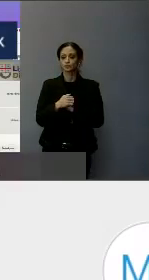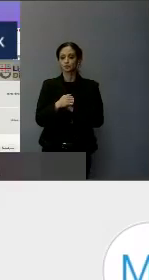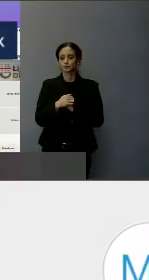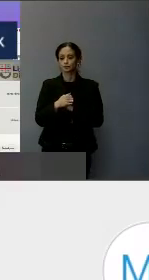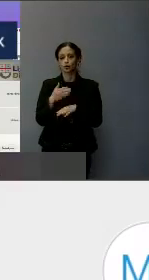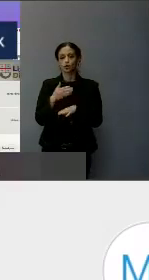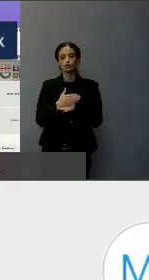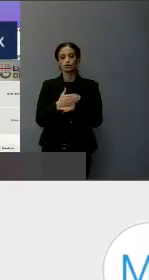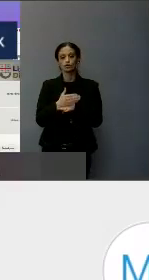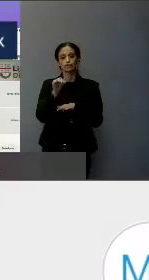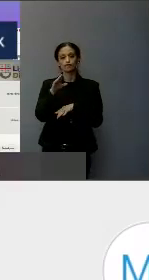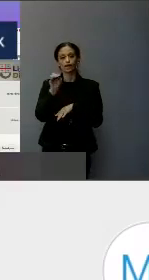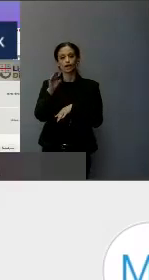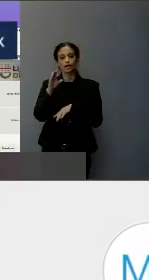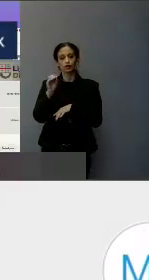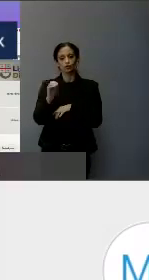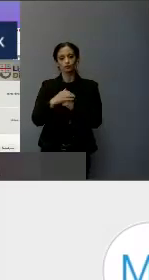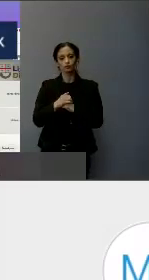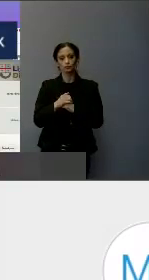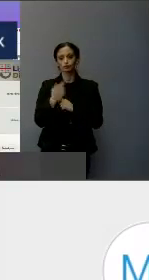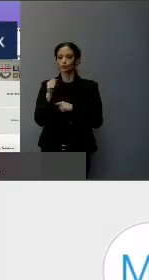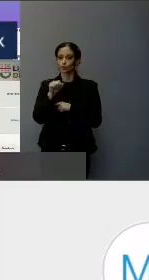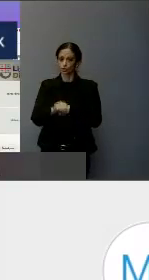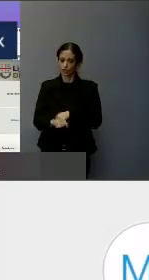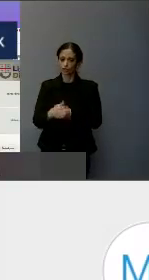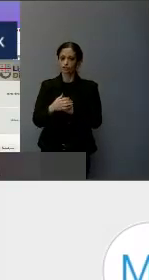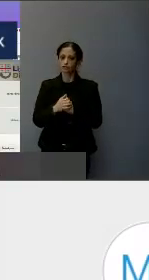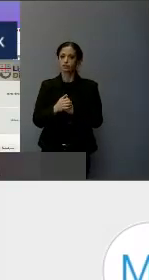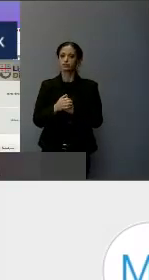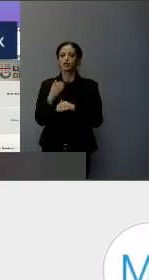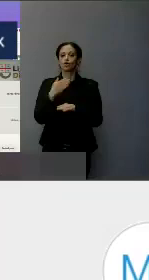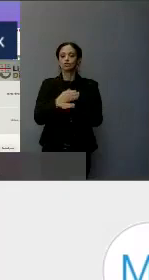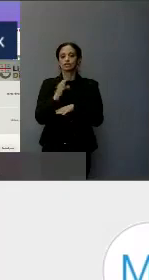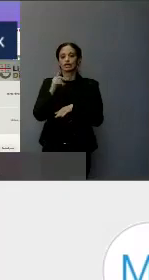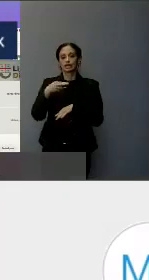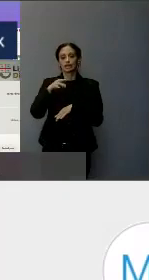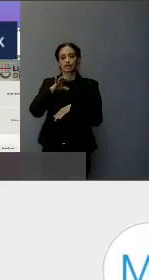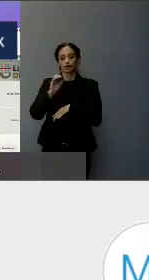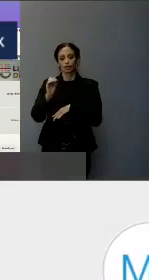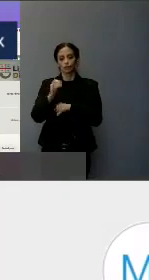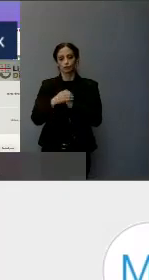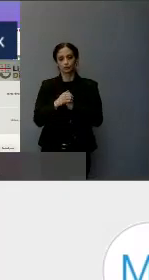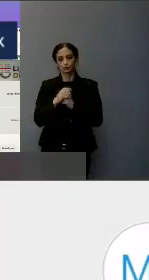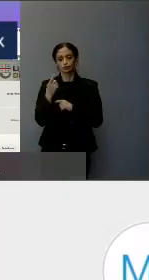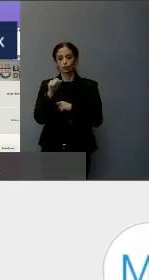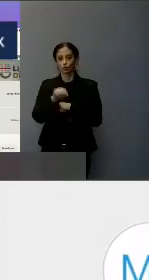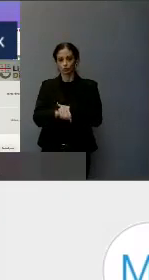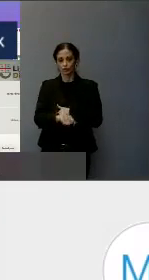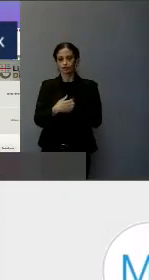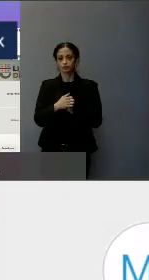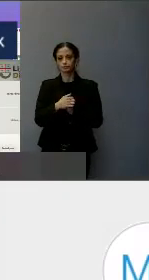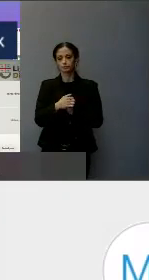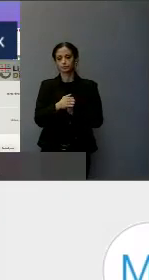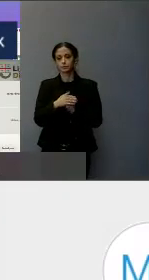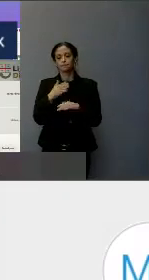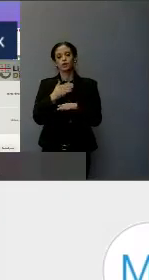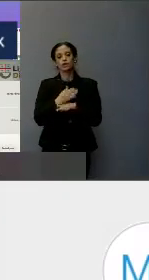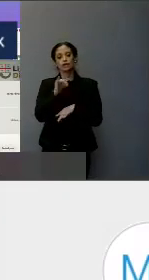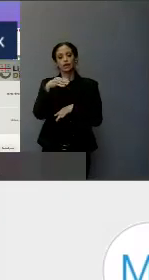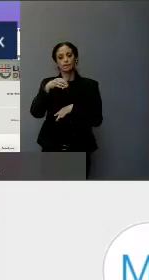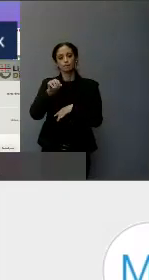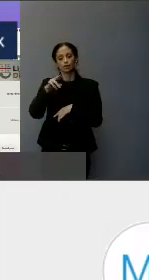consigliere ferrero contrario consigliere grillo contrario consigliere